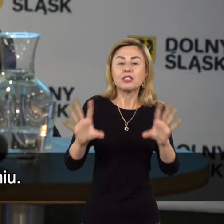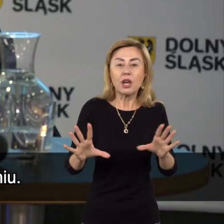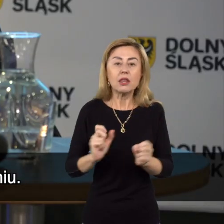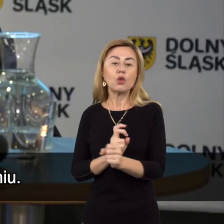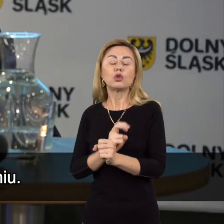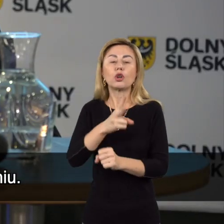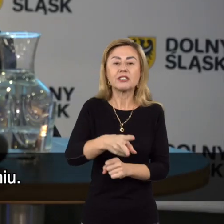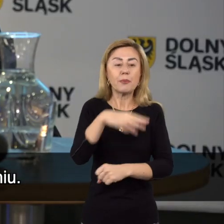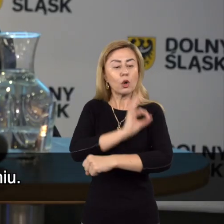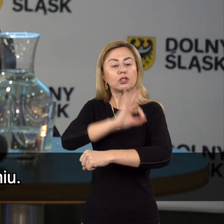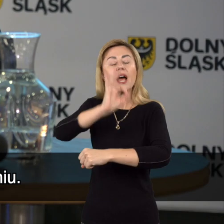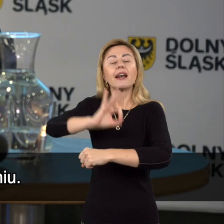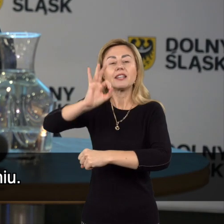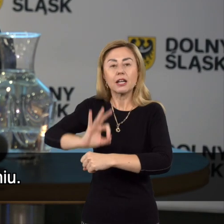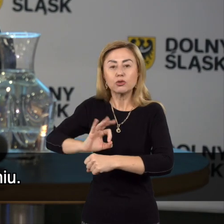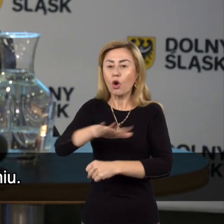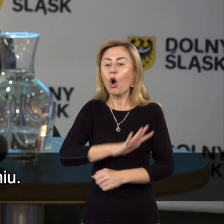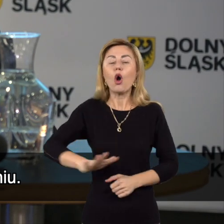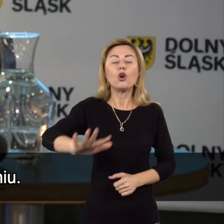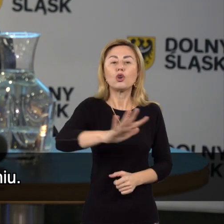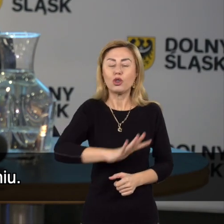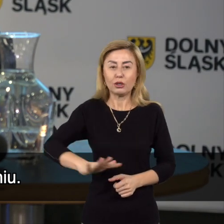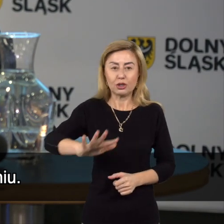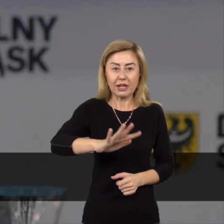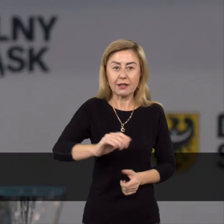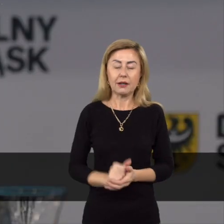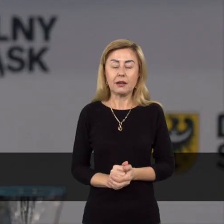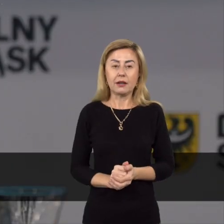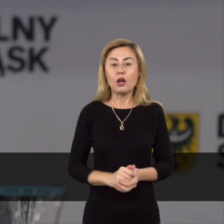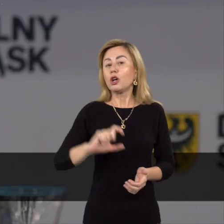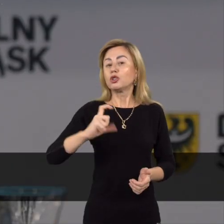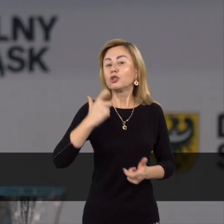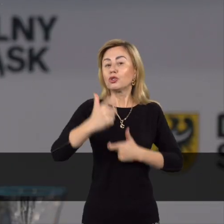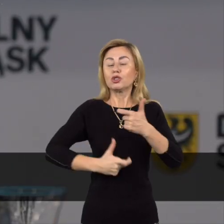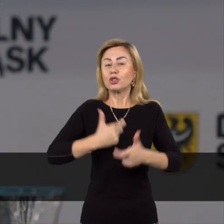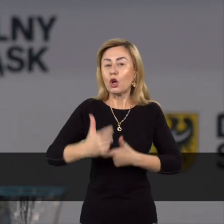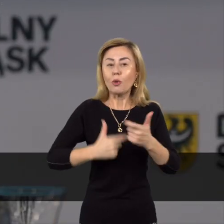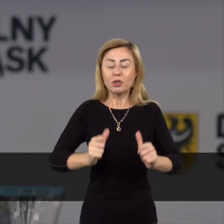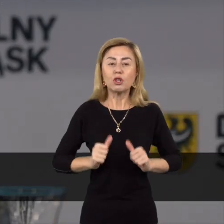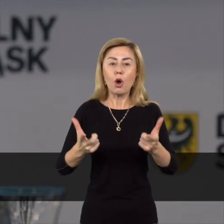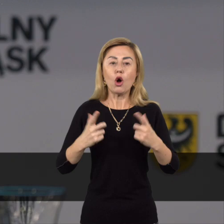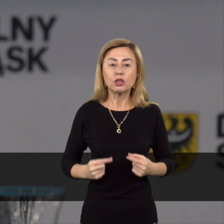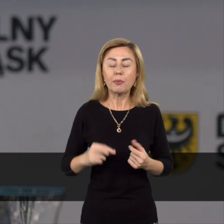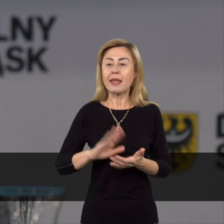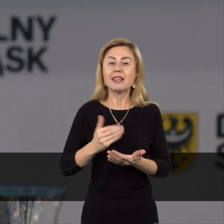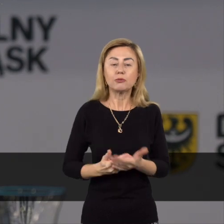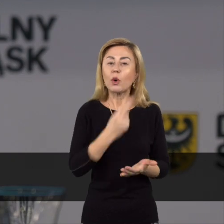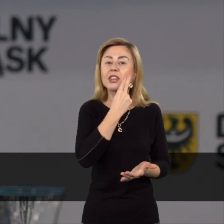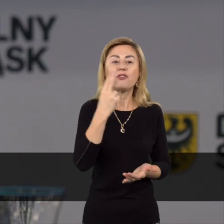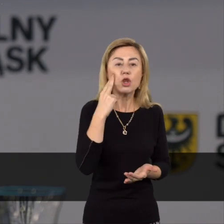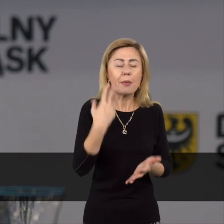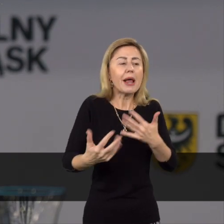była dostępność architektoniczna w naszym otoczeniu. O tym, co należy zrobić, aby osobom niedowidzącym